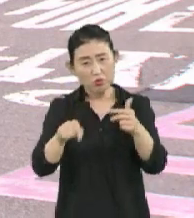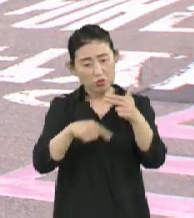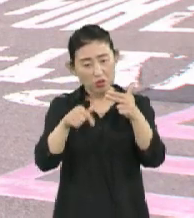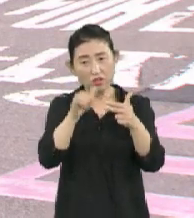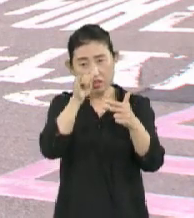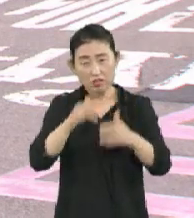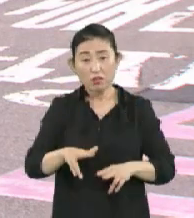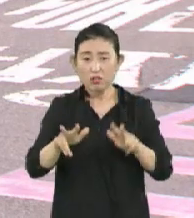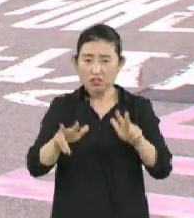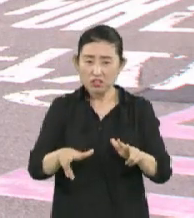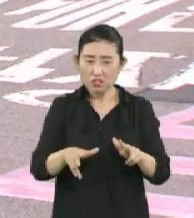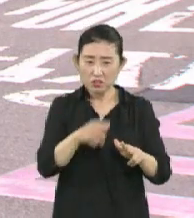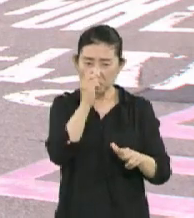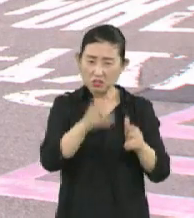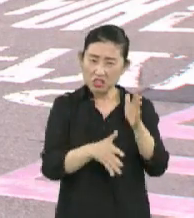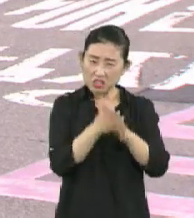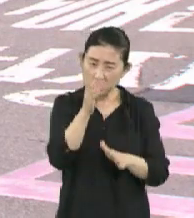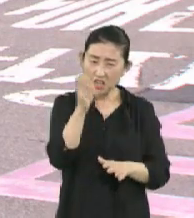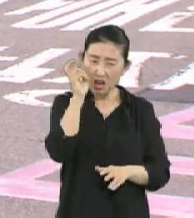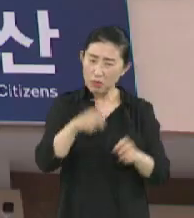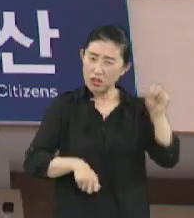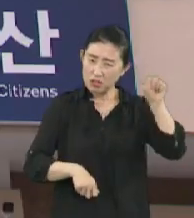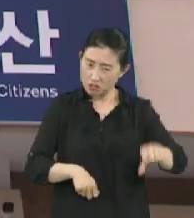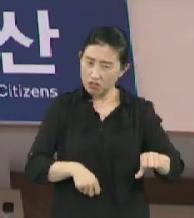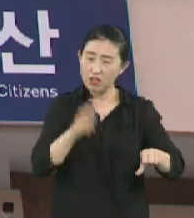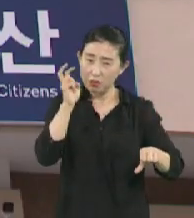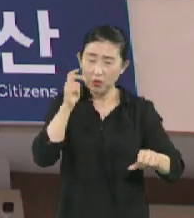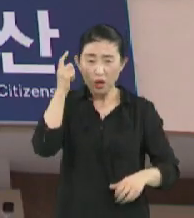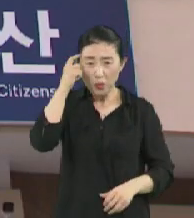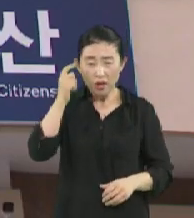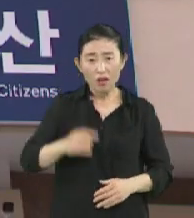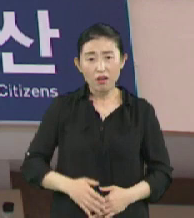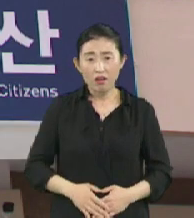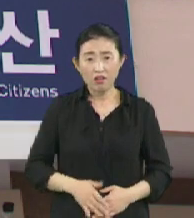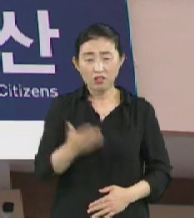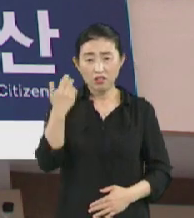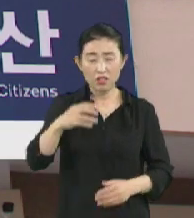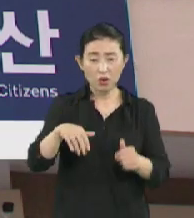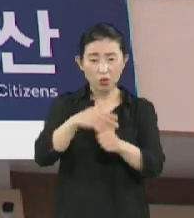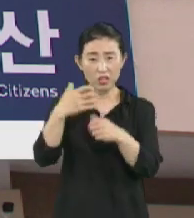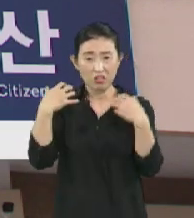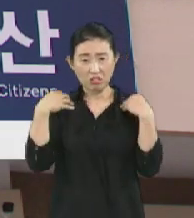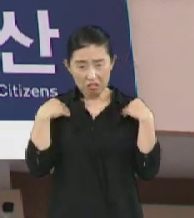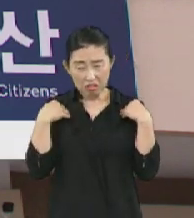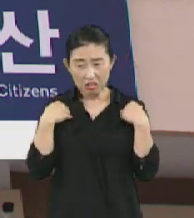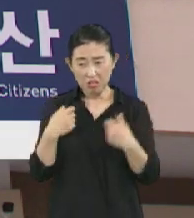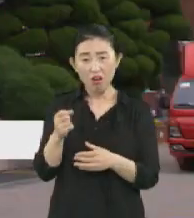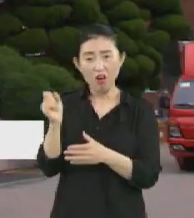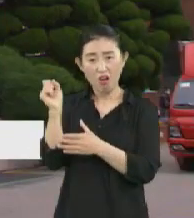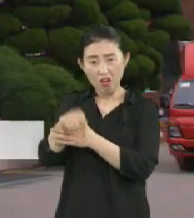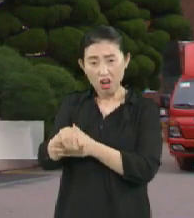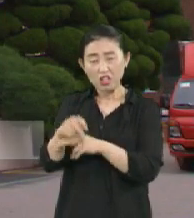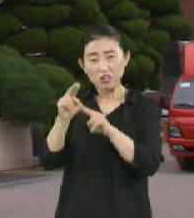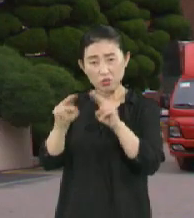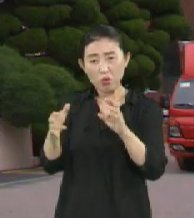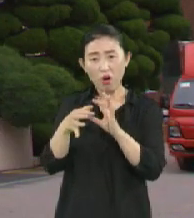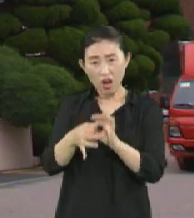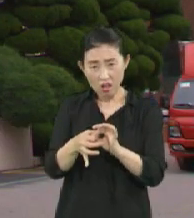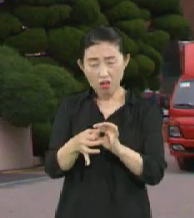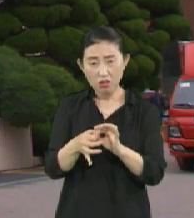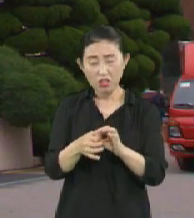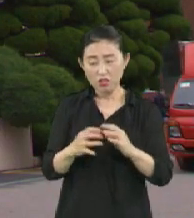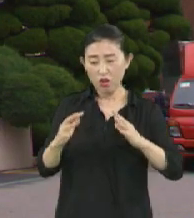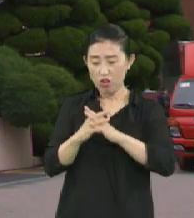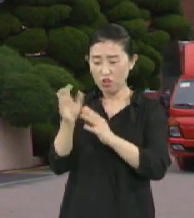예정인데 현재로선 서산시의 부정적인 상황입니다. 서산시가 금강환경청의 불승인을 토대로 사업자에게